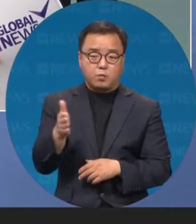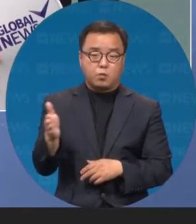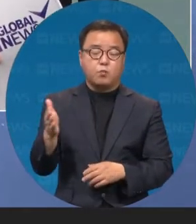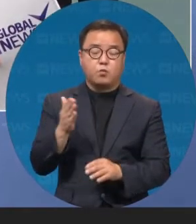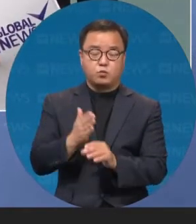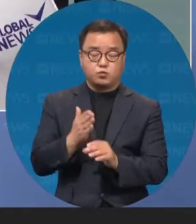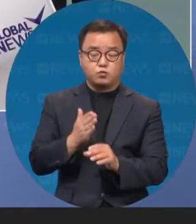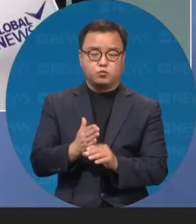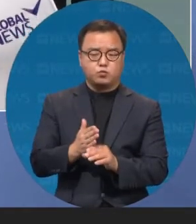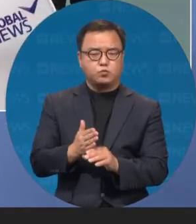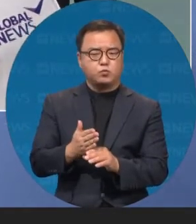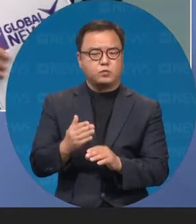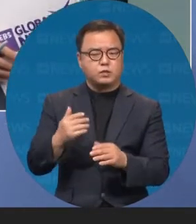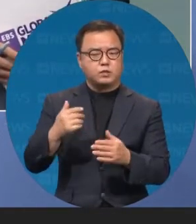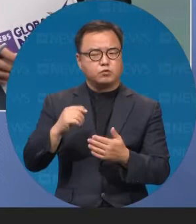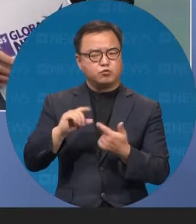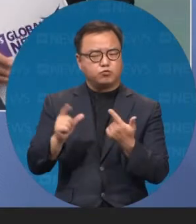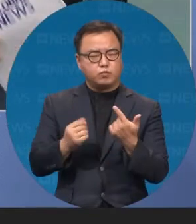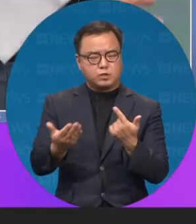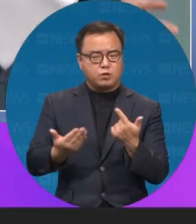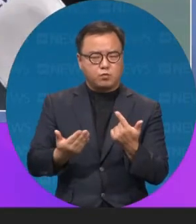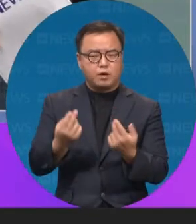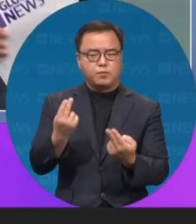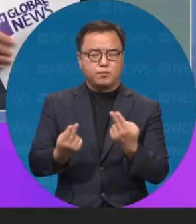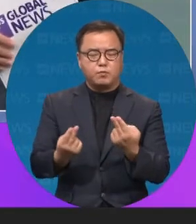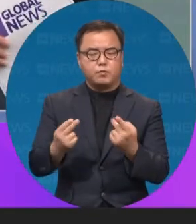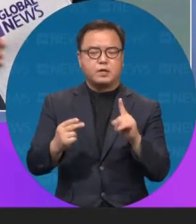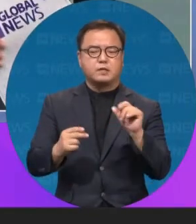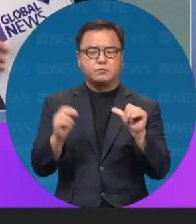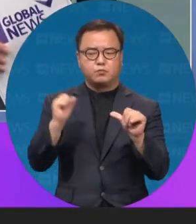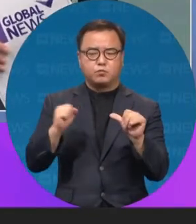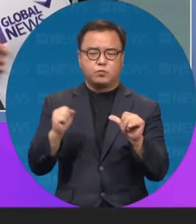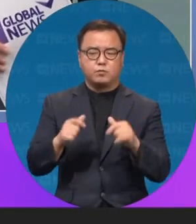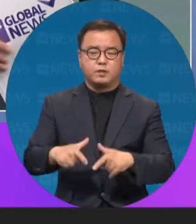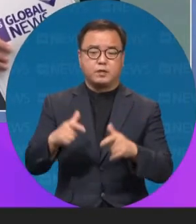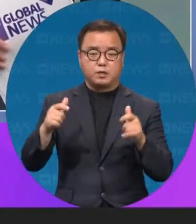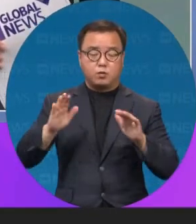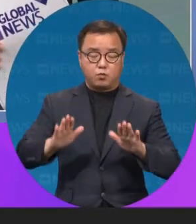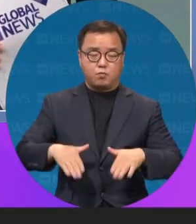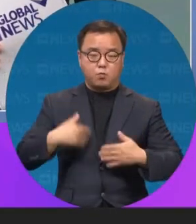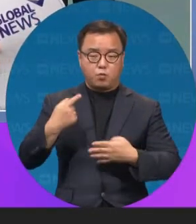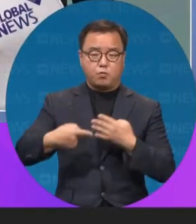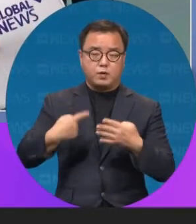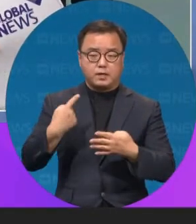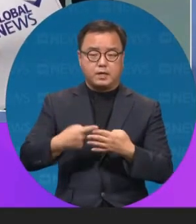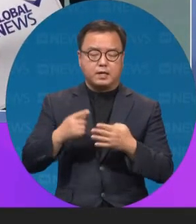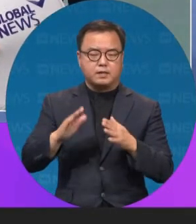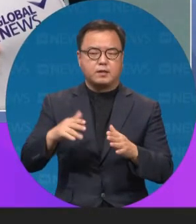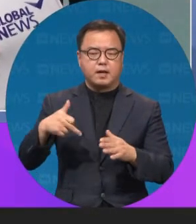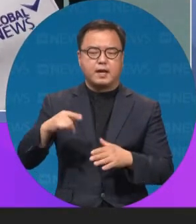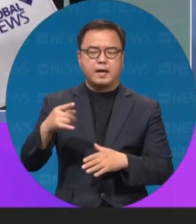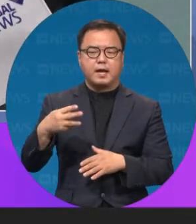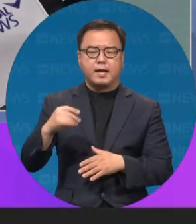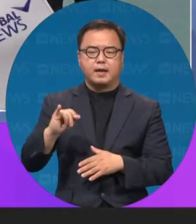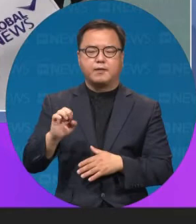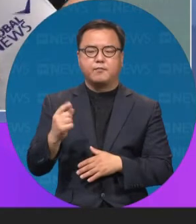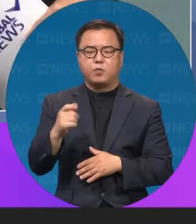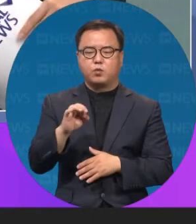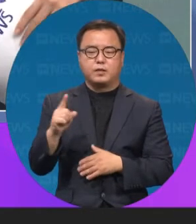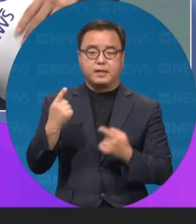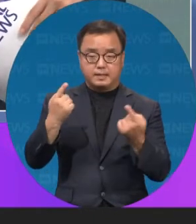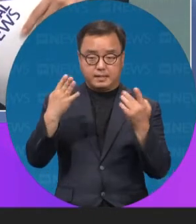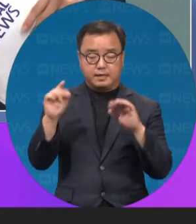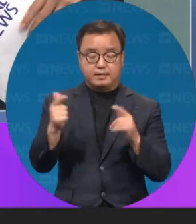15% 나 증가했다고 하는데요 올봄 이미 캘리포니아 대학들이 랜섬 에 공격의 표적이 때 피해를 받았고요